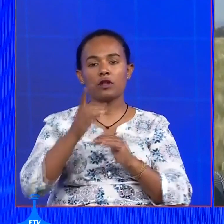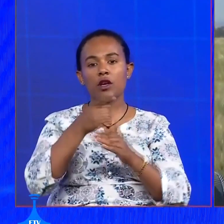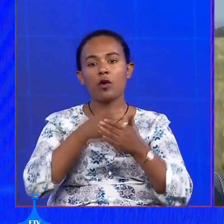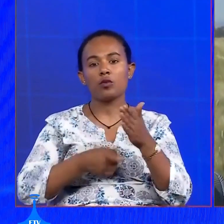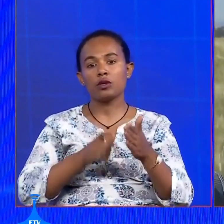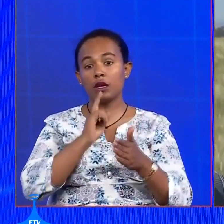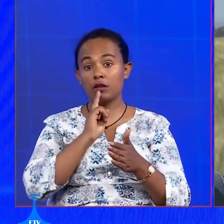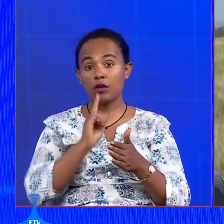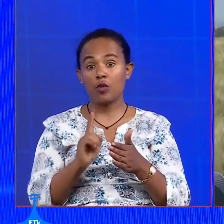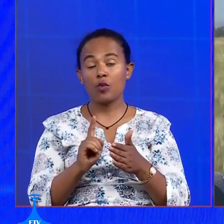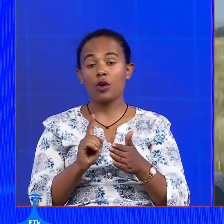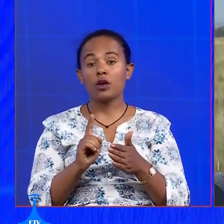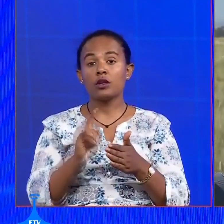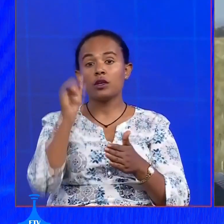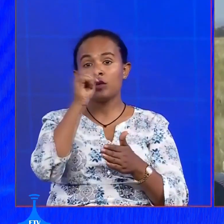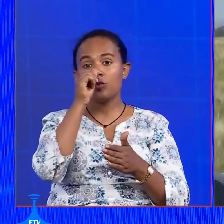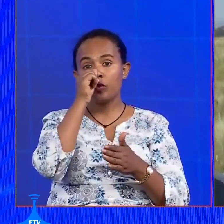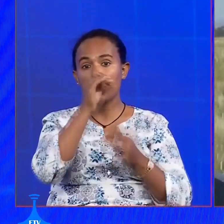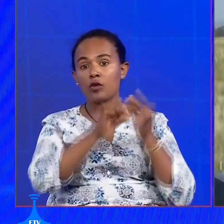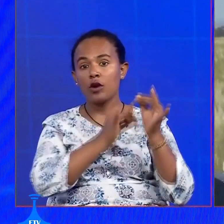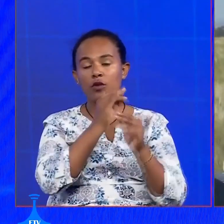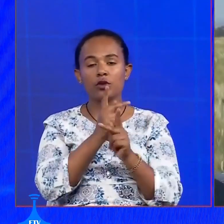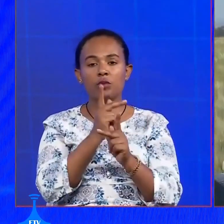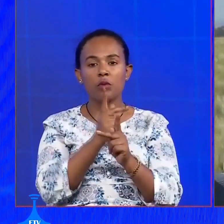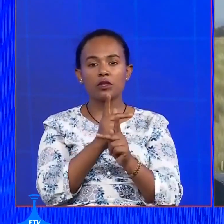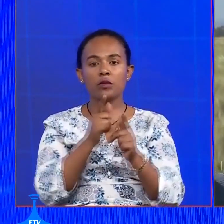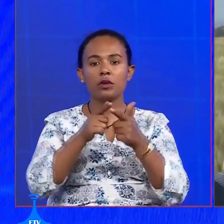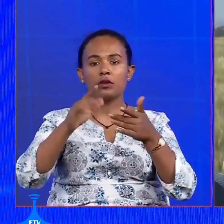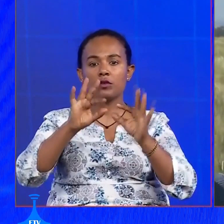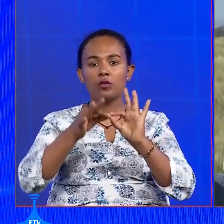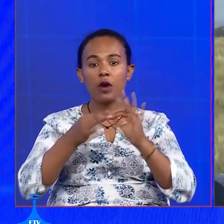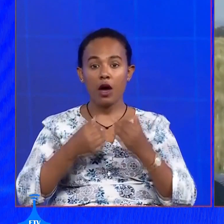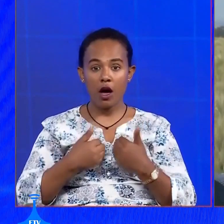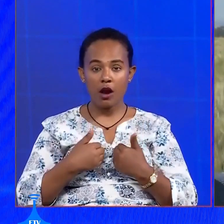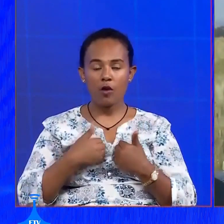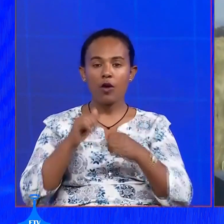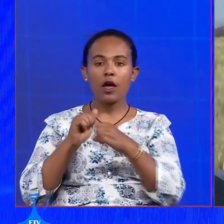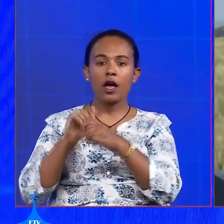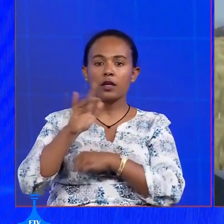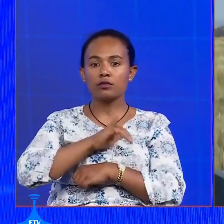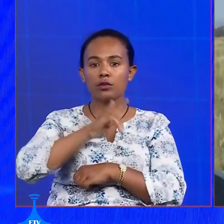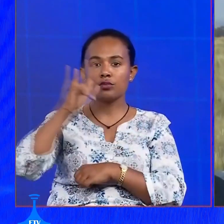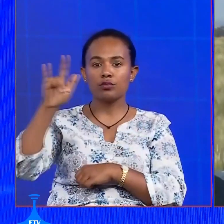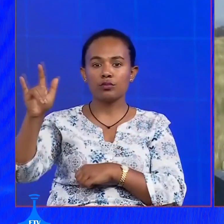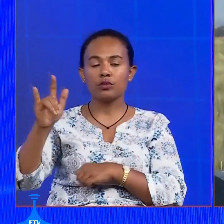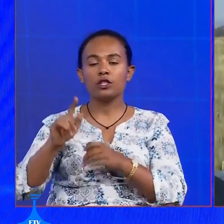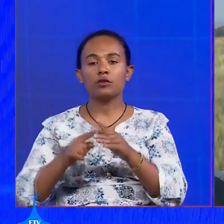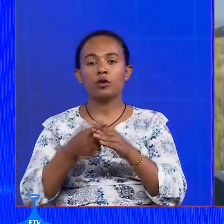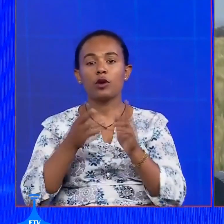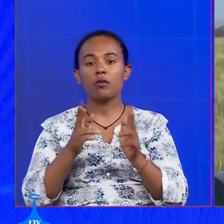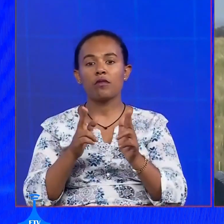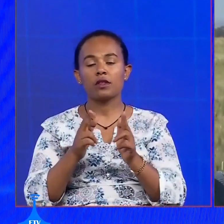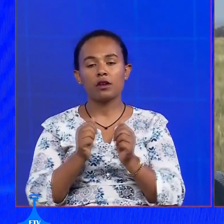ነው። የኢትዮጵያን ሉዓላዊነት በማስጠበቅ ረገድ ትልቅ ትርጉም አለው። ኤክስፖርት የጀመርነውንም ከማፋጠንና ወደ ላቀ